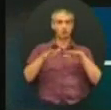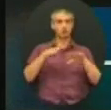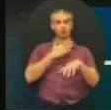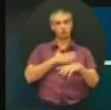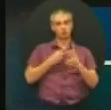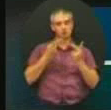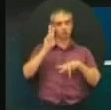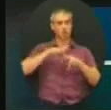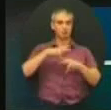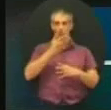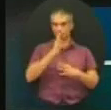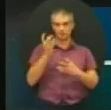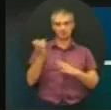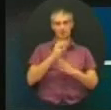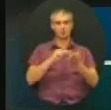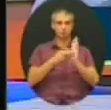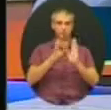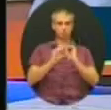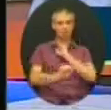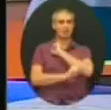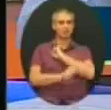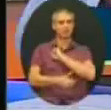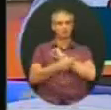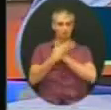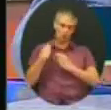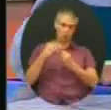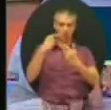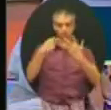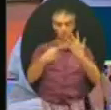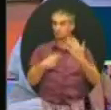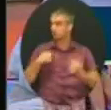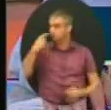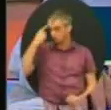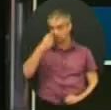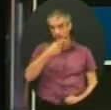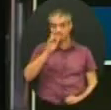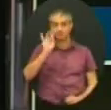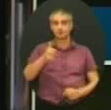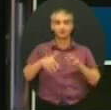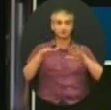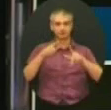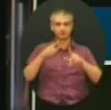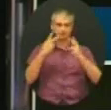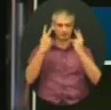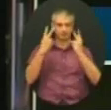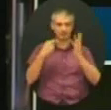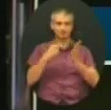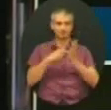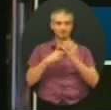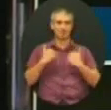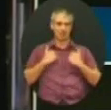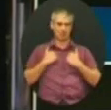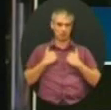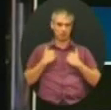רוצה הרבה יותר מאשר מינוי פוליטי של משנה למנכ״ל, אלא עוד כמה מינויים. אני חושב שההתנגדות של ראש הממשלה הייתה בעיקר מטעם אגו.